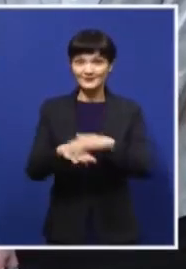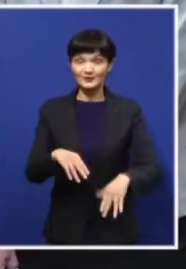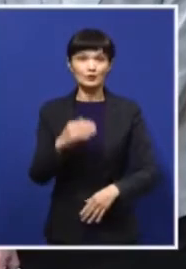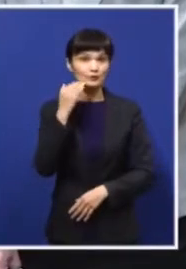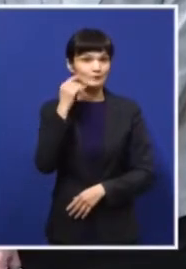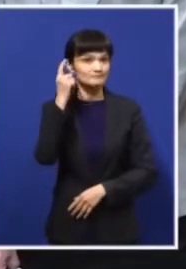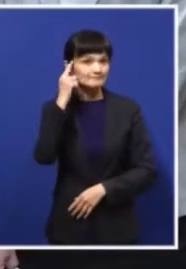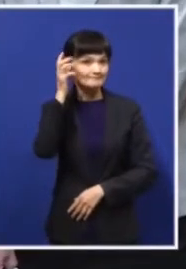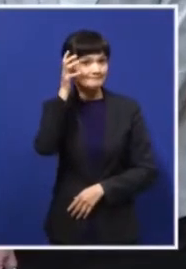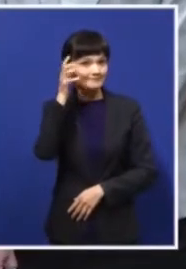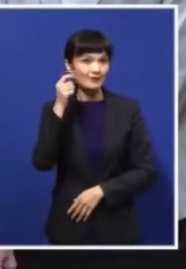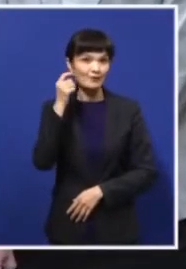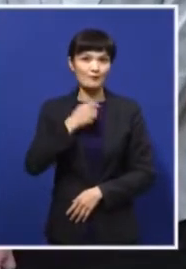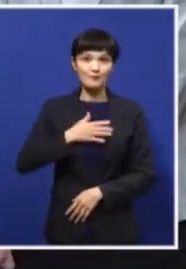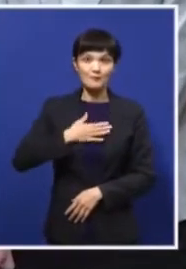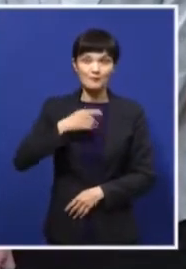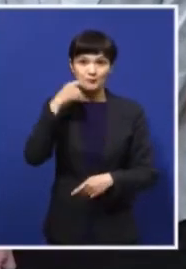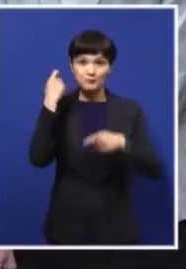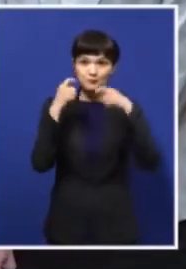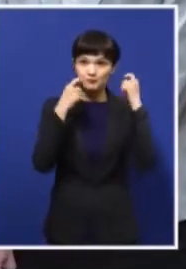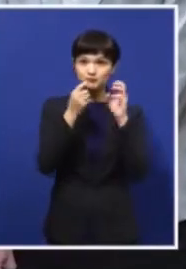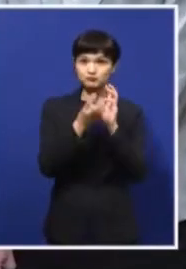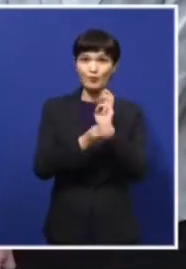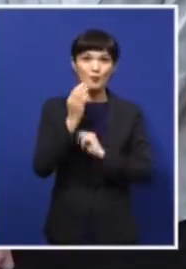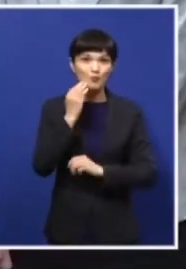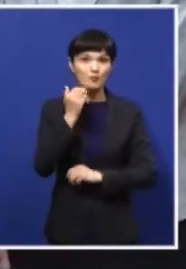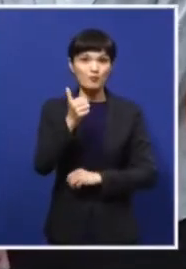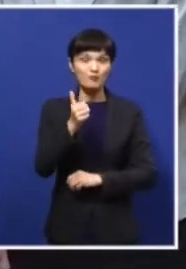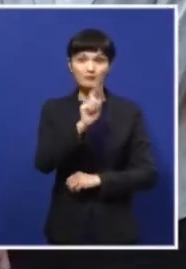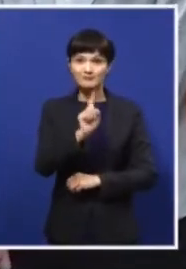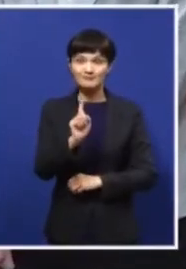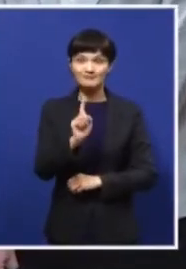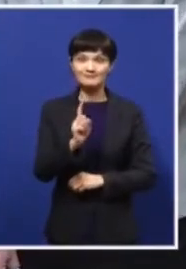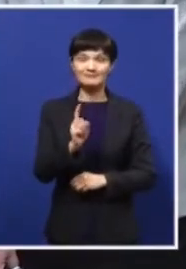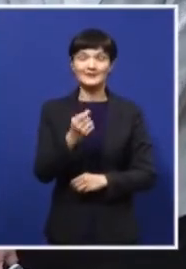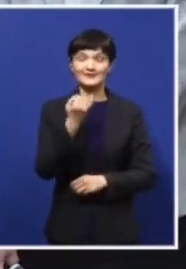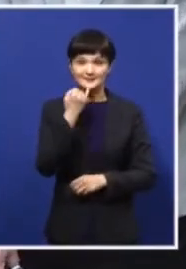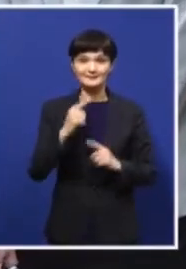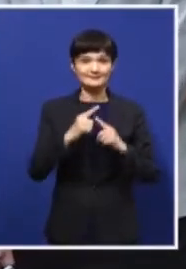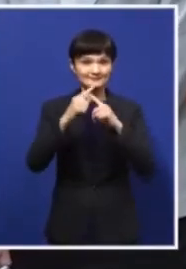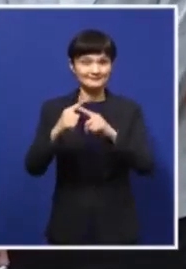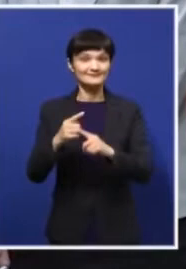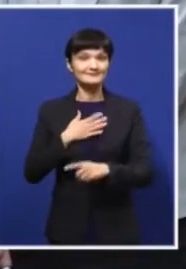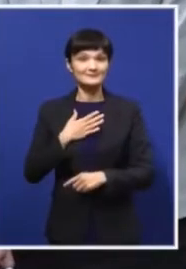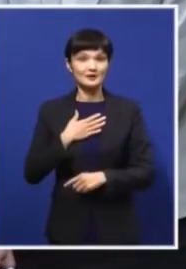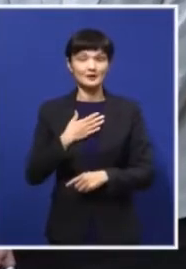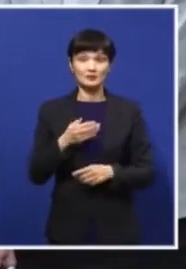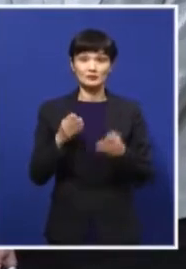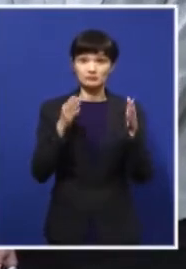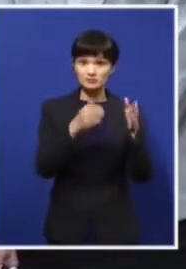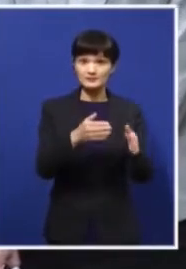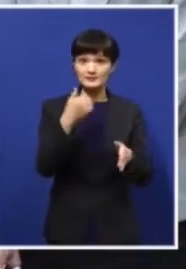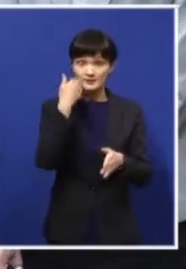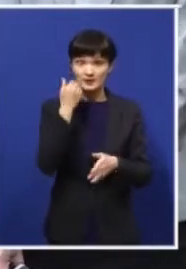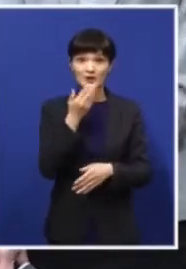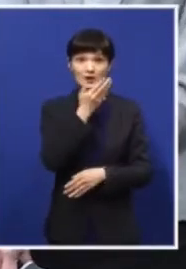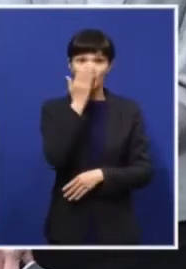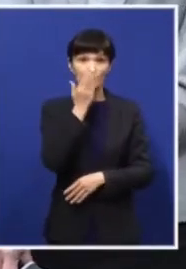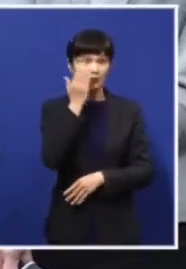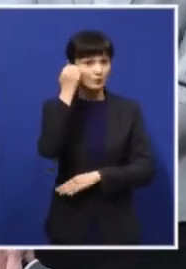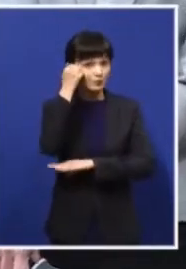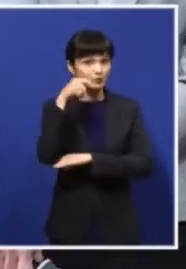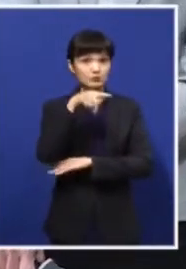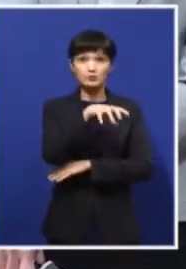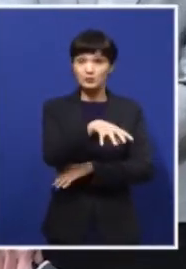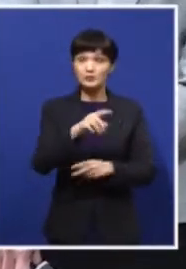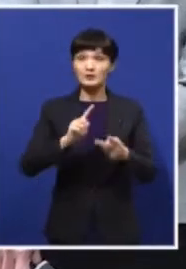么好康，那可以去实际去了解一下。我们对象就是我们的旅行业、旅宿业、观